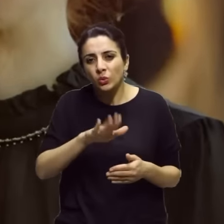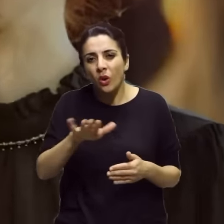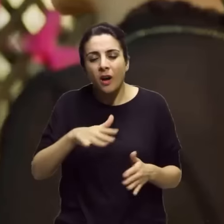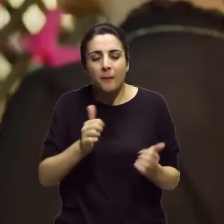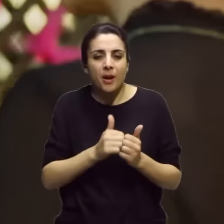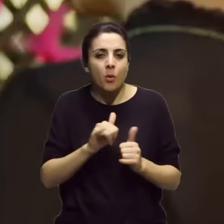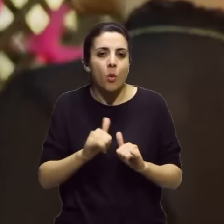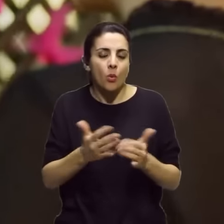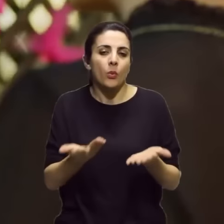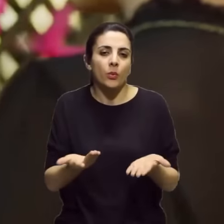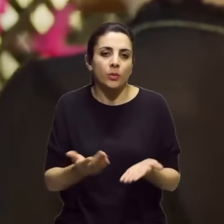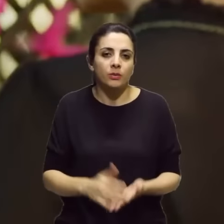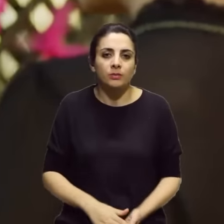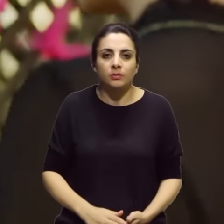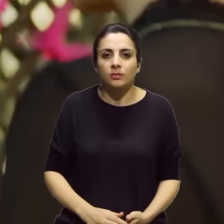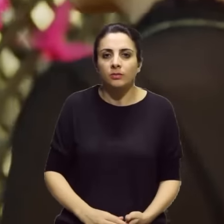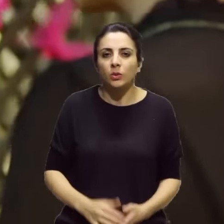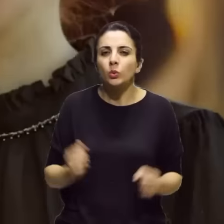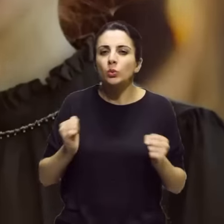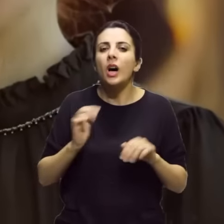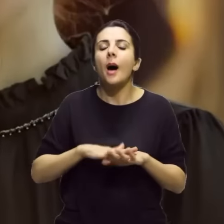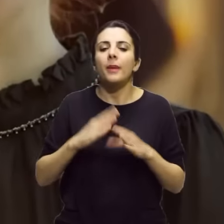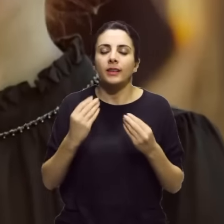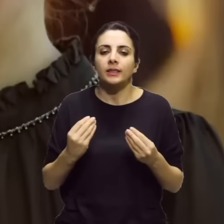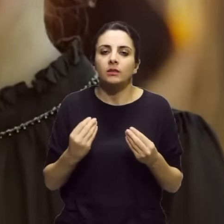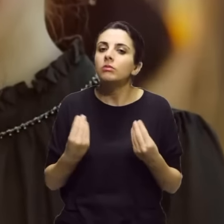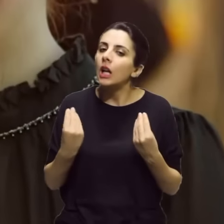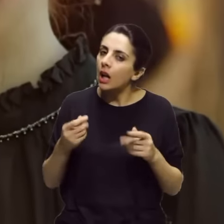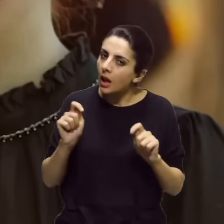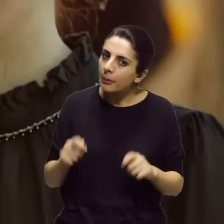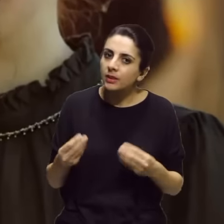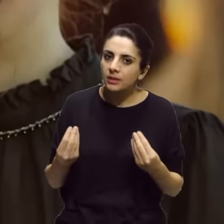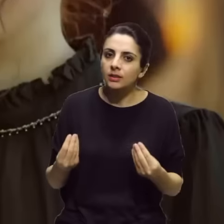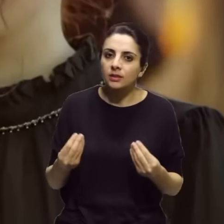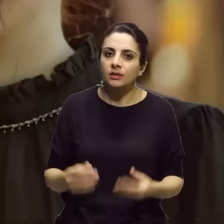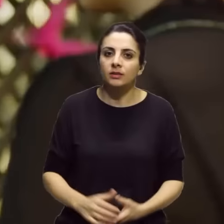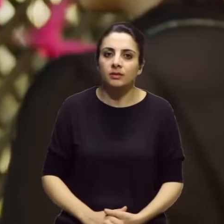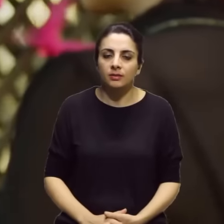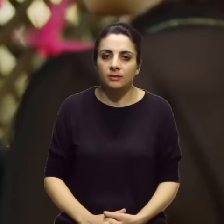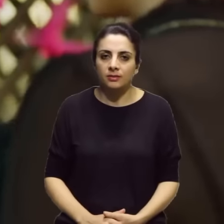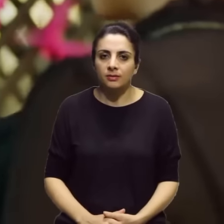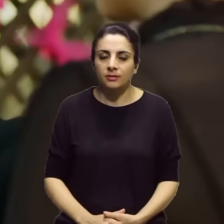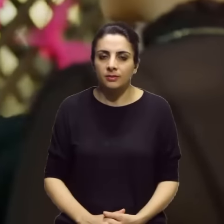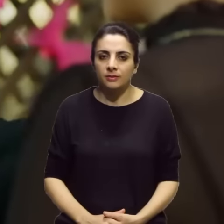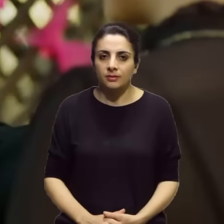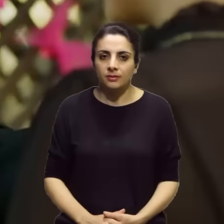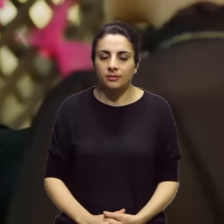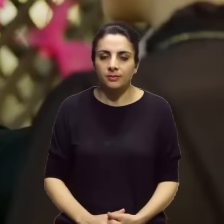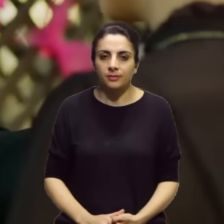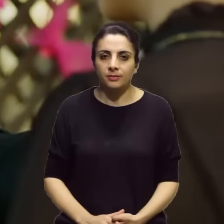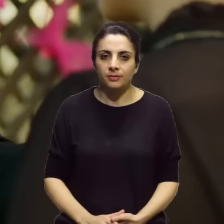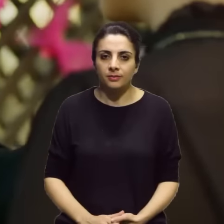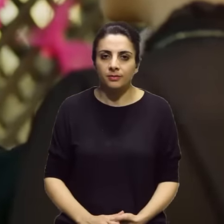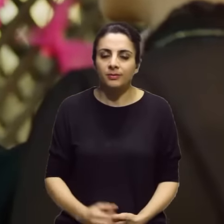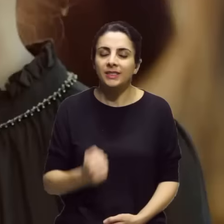çocuklarla birlikte. Üşütmesin diye. İyi yapmışsın. Ömer yanağını okşarken Ayşem çok